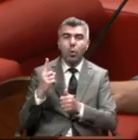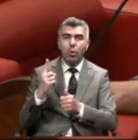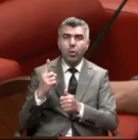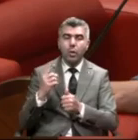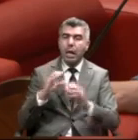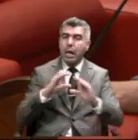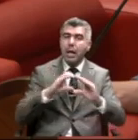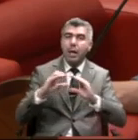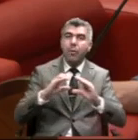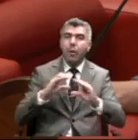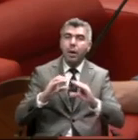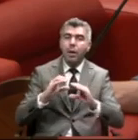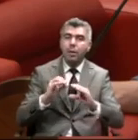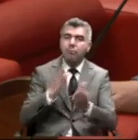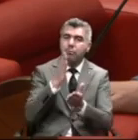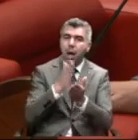حوارين صريح